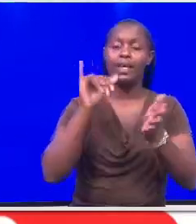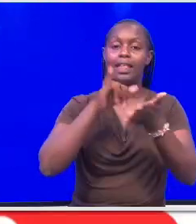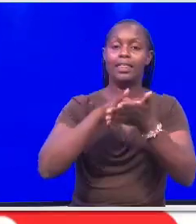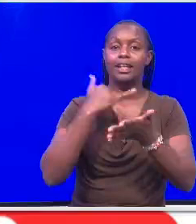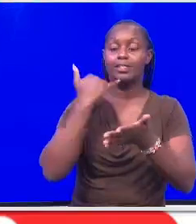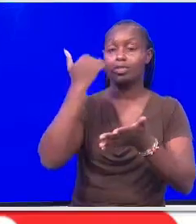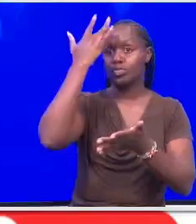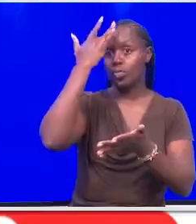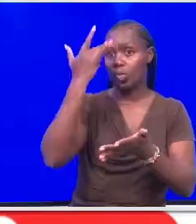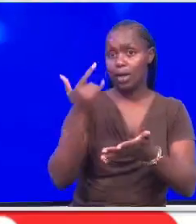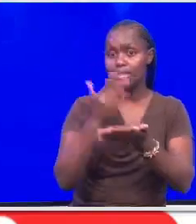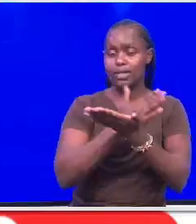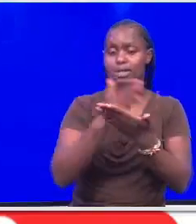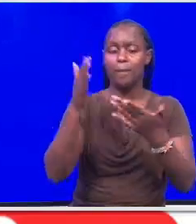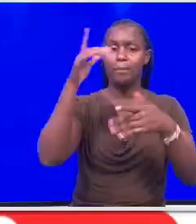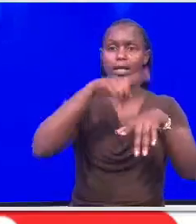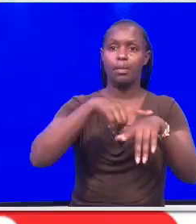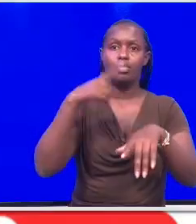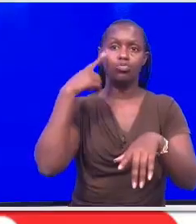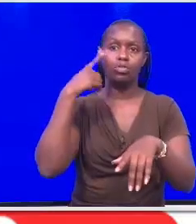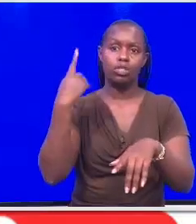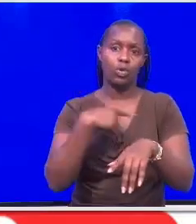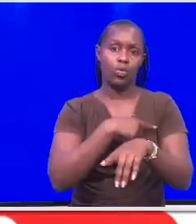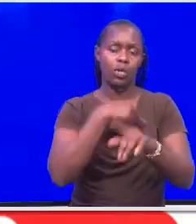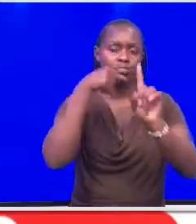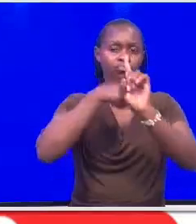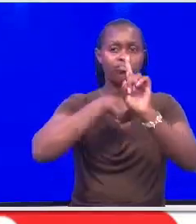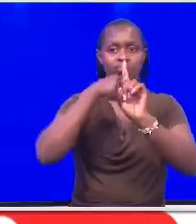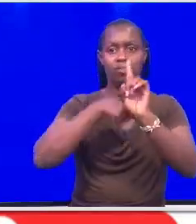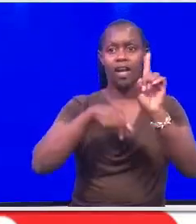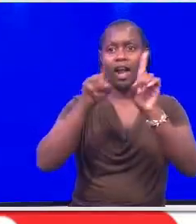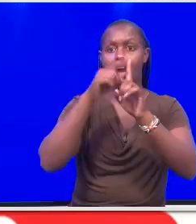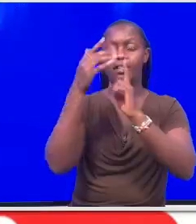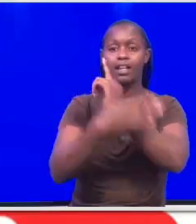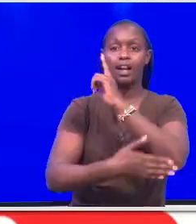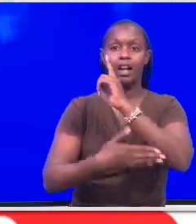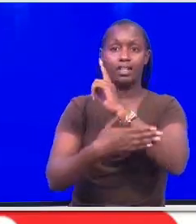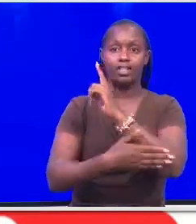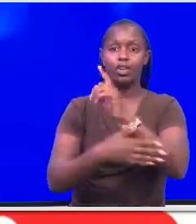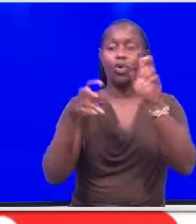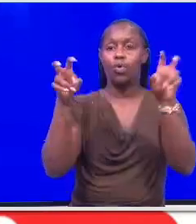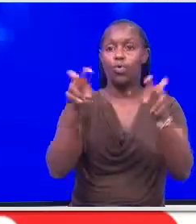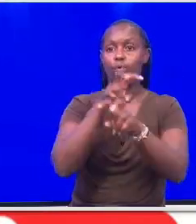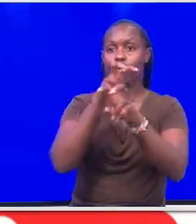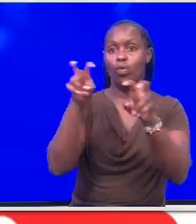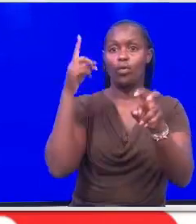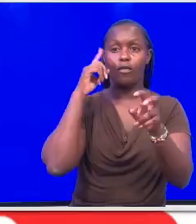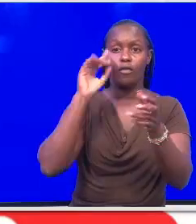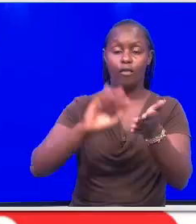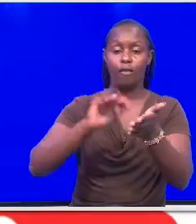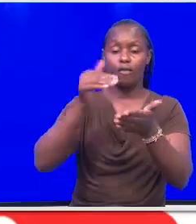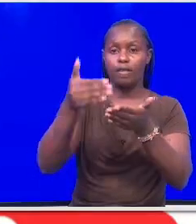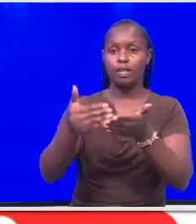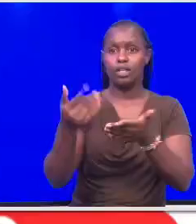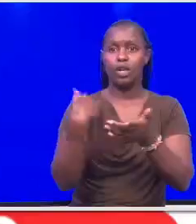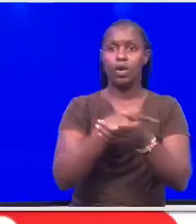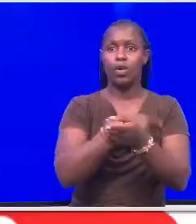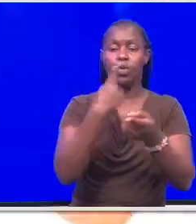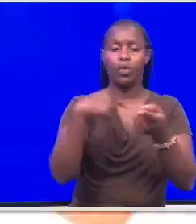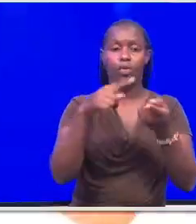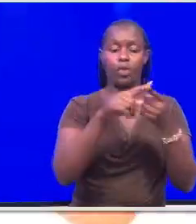maana saa zingine mnaona lazima tujikaze kama nchi, tutafute hela, tulipe wale tulikopa